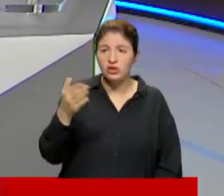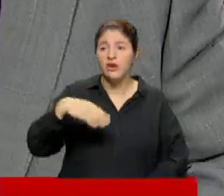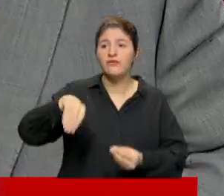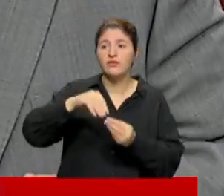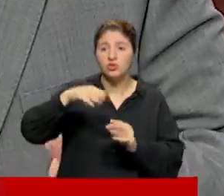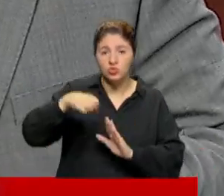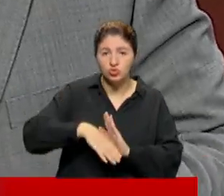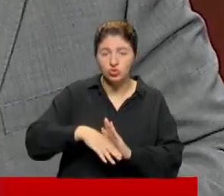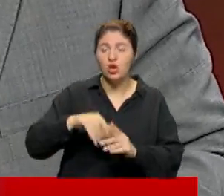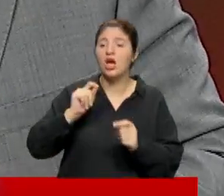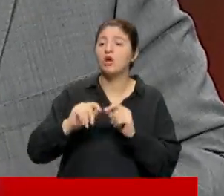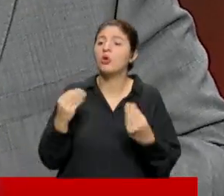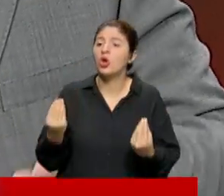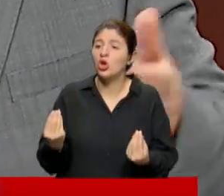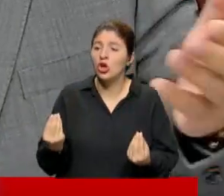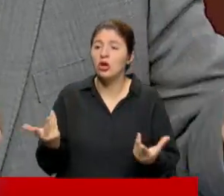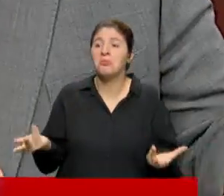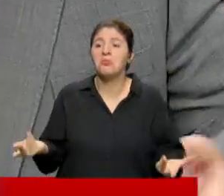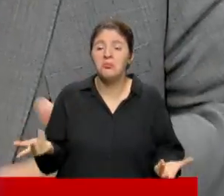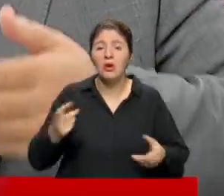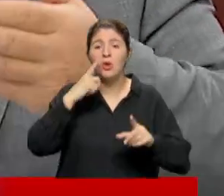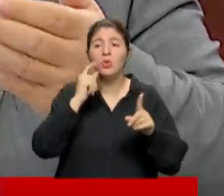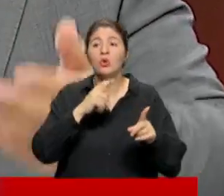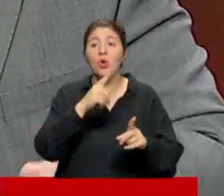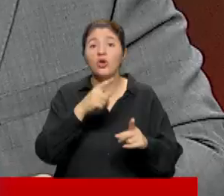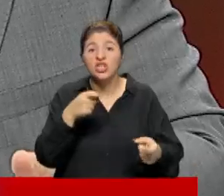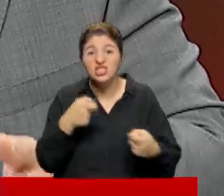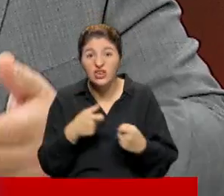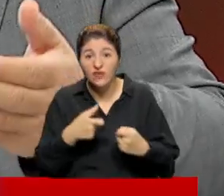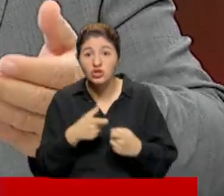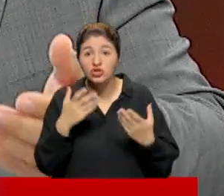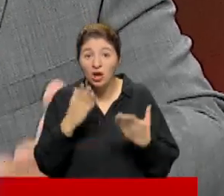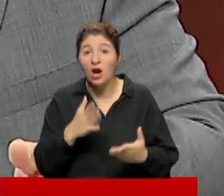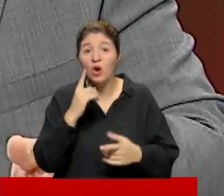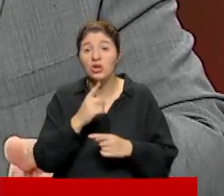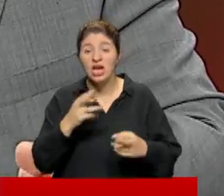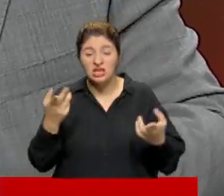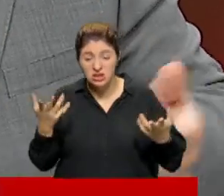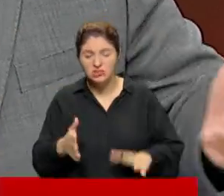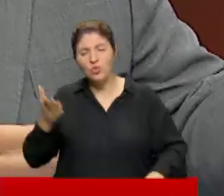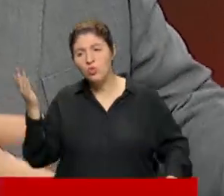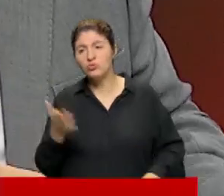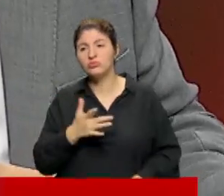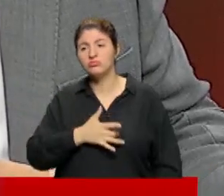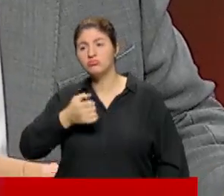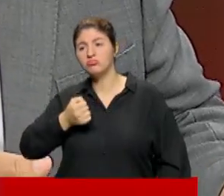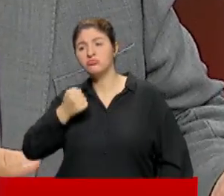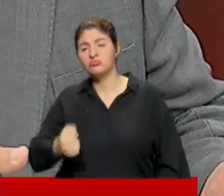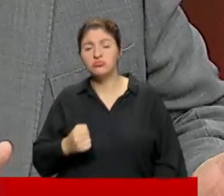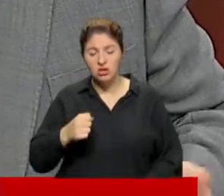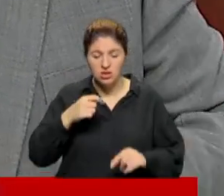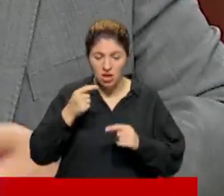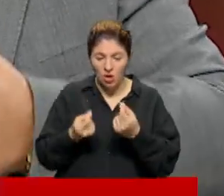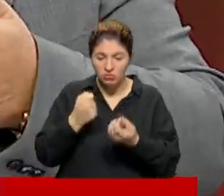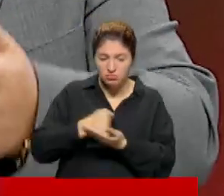düşürdü ekonomisi iyi gidiyor Ukrayna o kadar savaşa o kadar yıkılmışlık rağmen tahıl